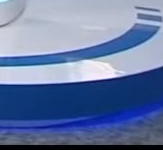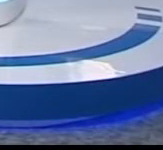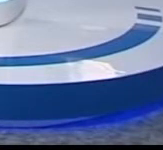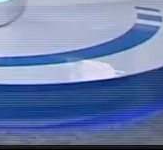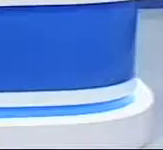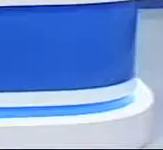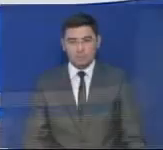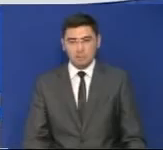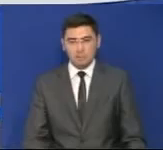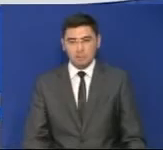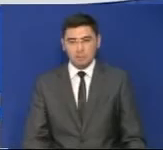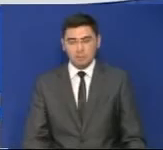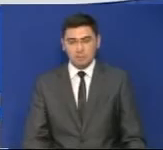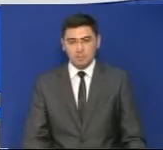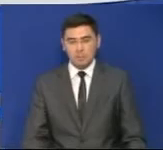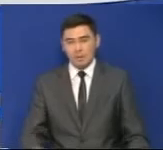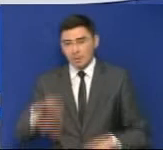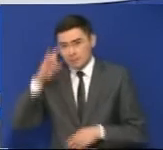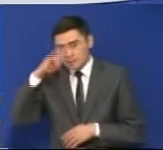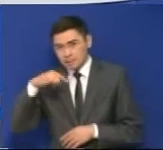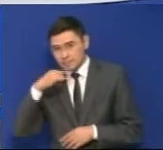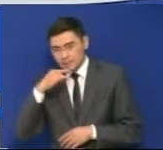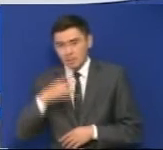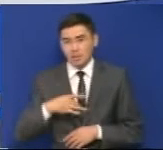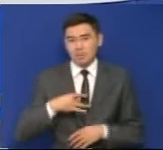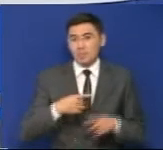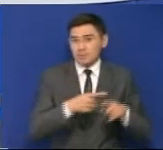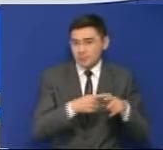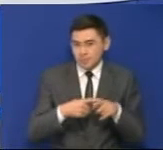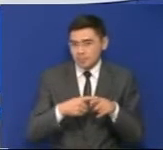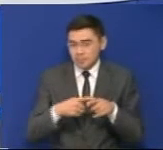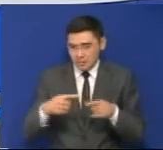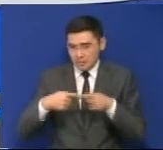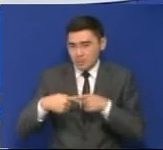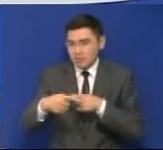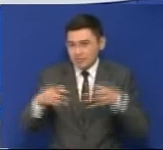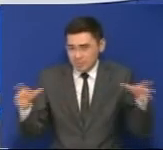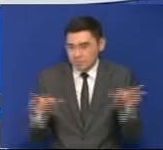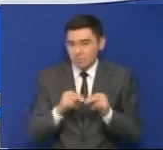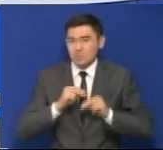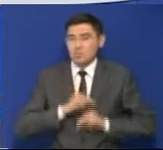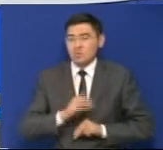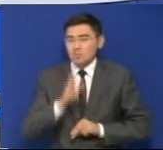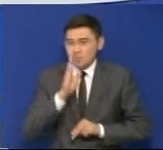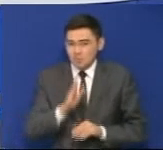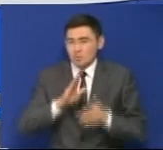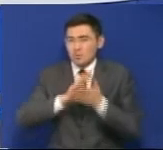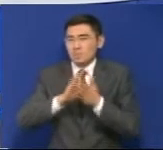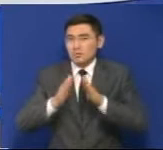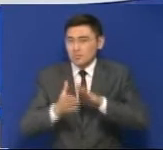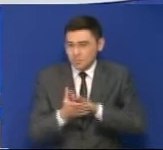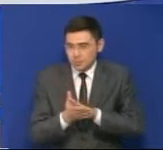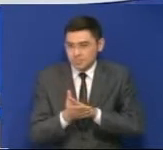Әділев. Қазақстан мен Беларусь арнайы ұзақ мерзімді жоспар жасау туралы келісті. Бұл қос ел